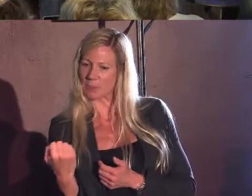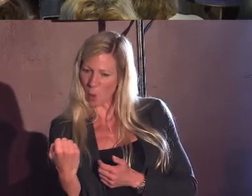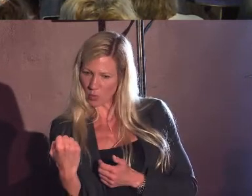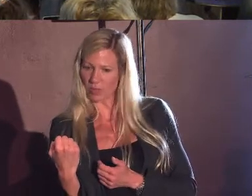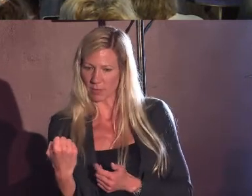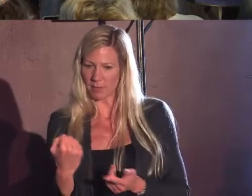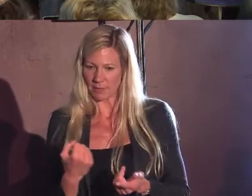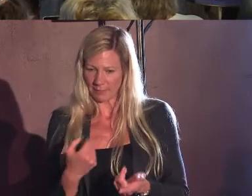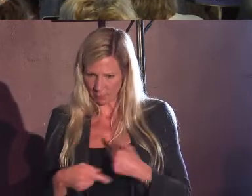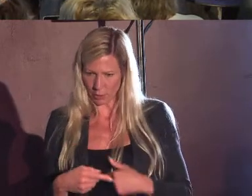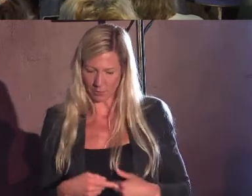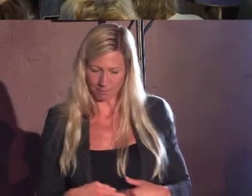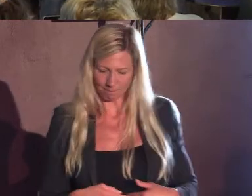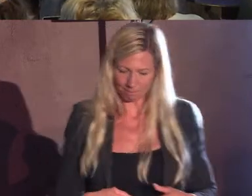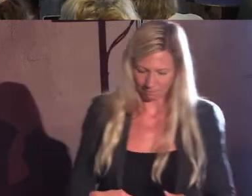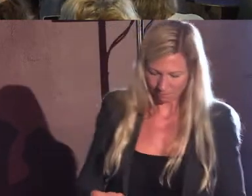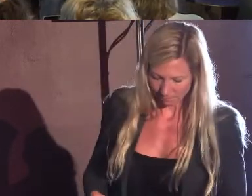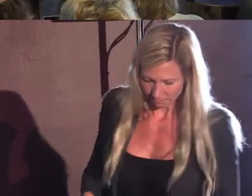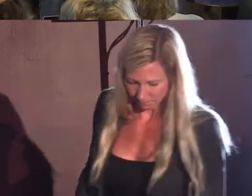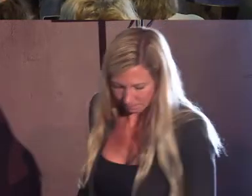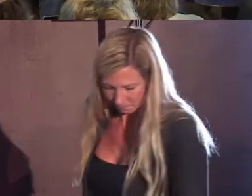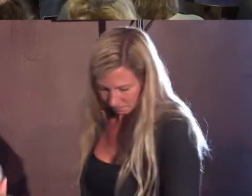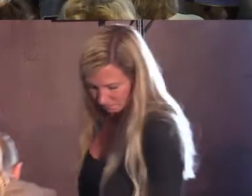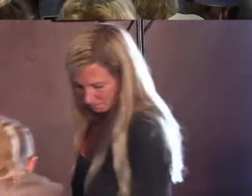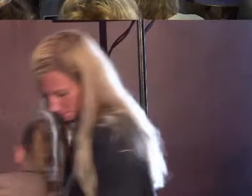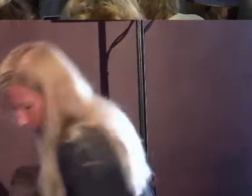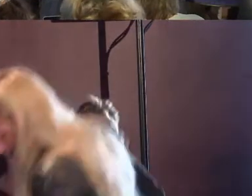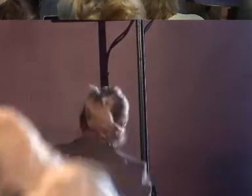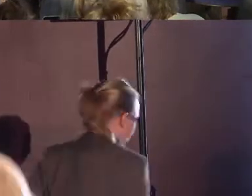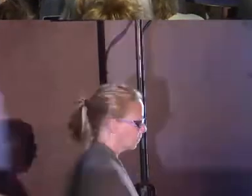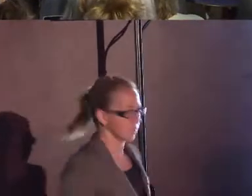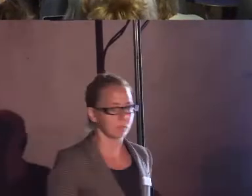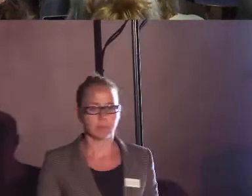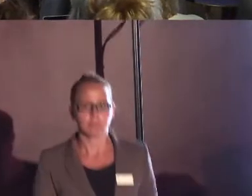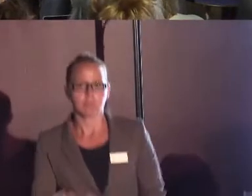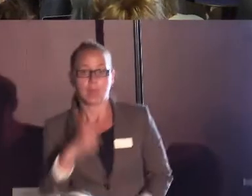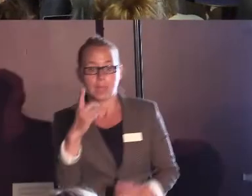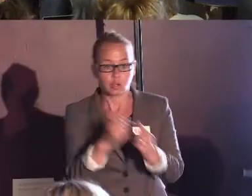etc. etc. Och det som var intressant för mig i det projektet, det var att jag är nyfiken på